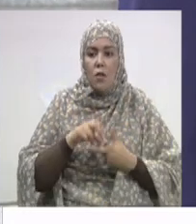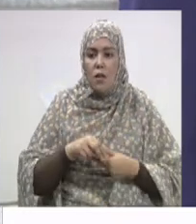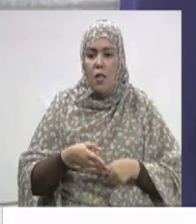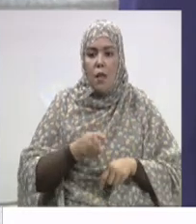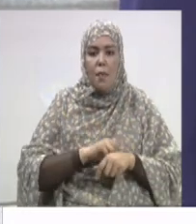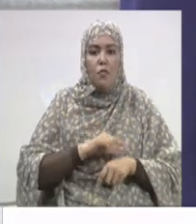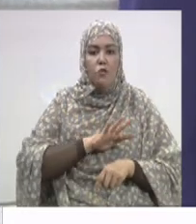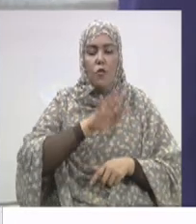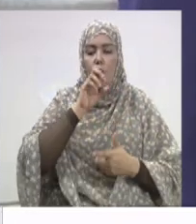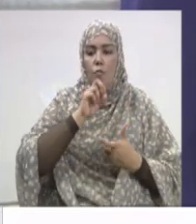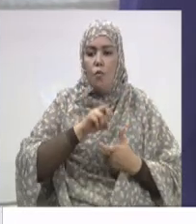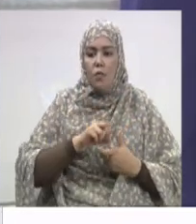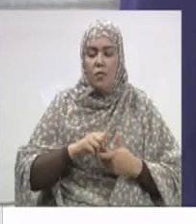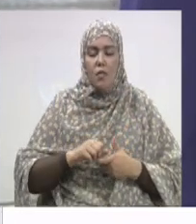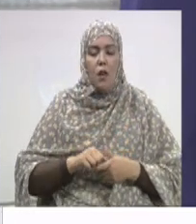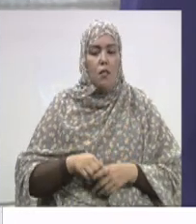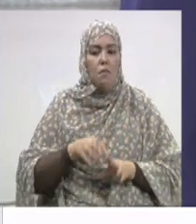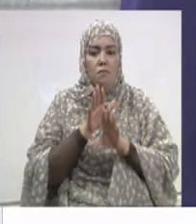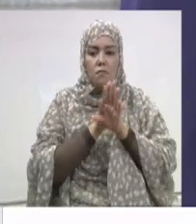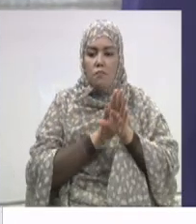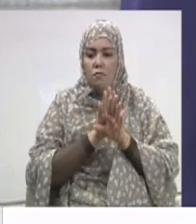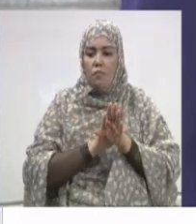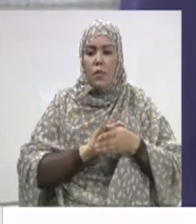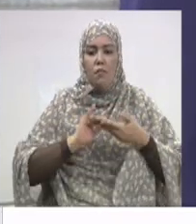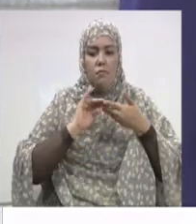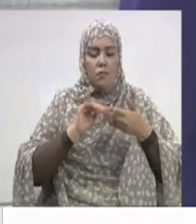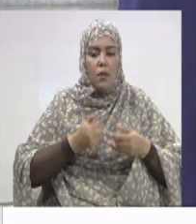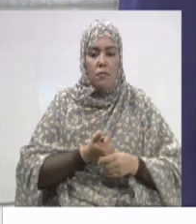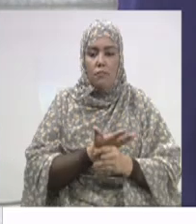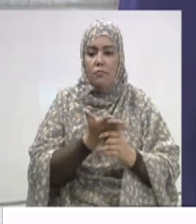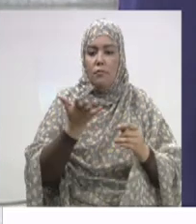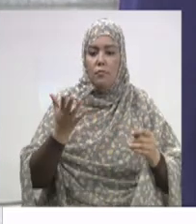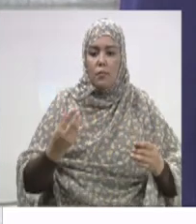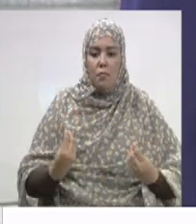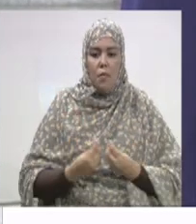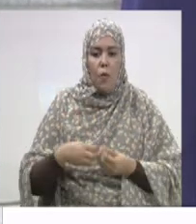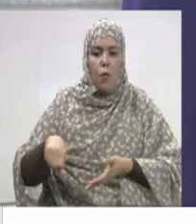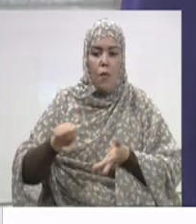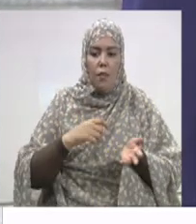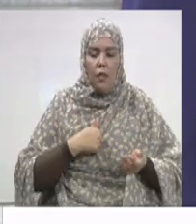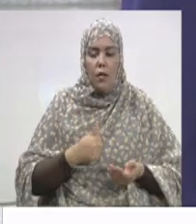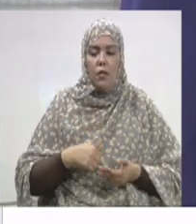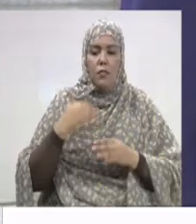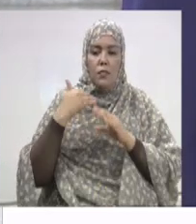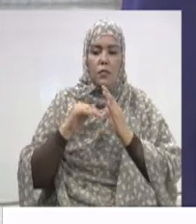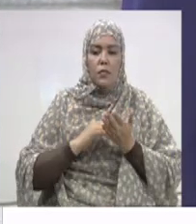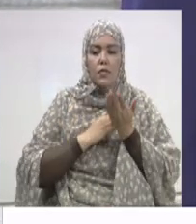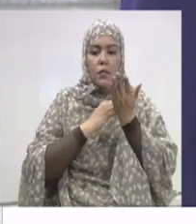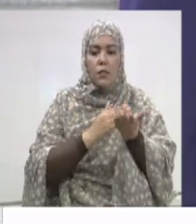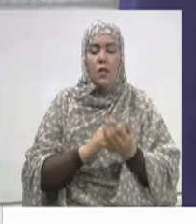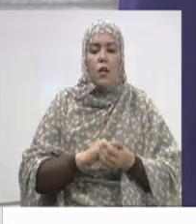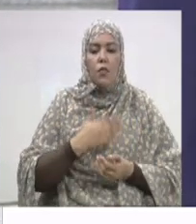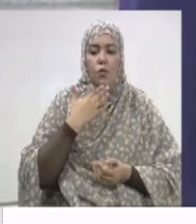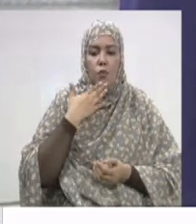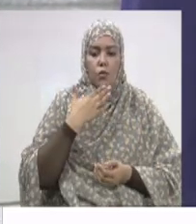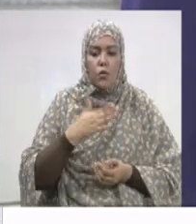حضي به والوفد المرافق له وقال انه سلم فخامه رئيس الجمهوريه رساله شكر وامتنان واخوه وتضامن من